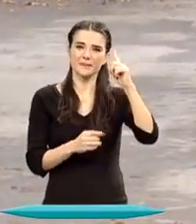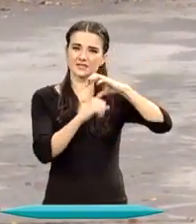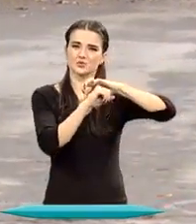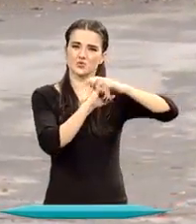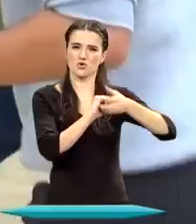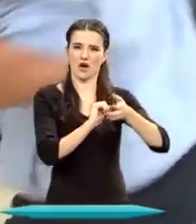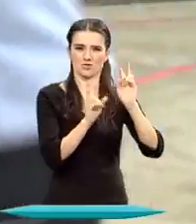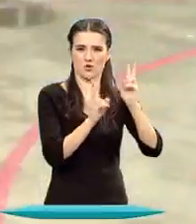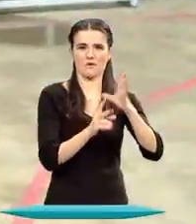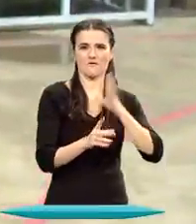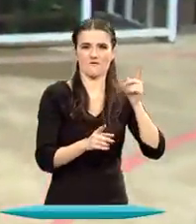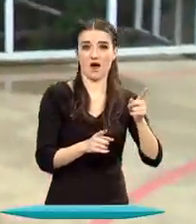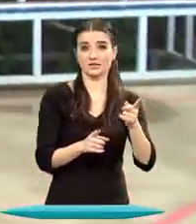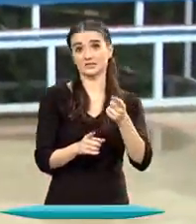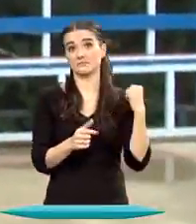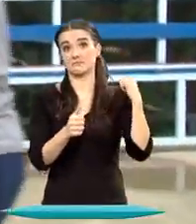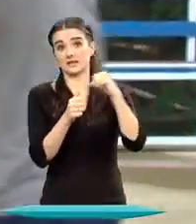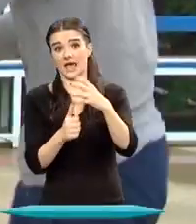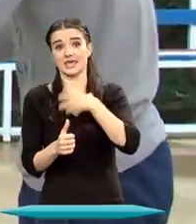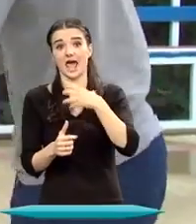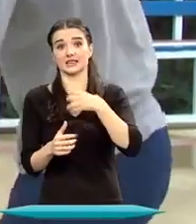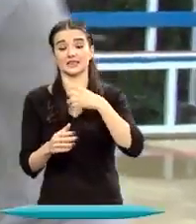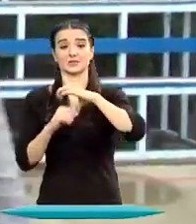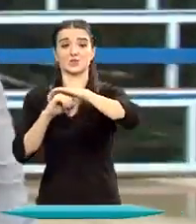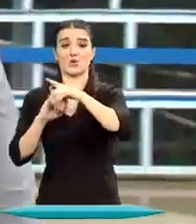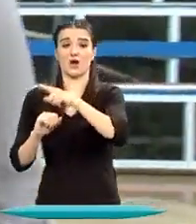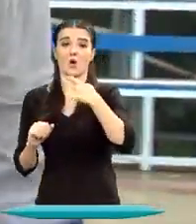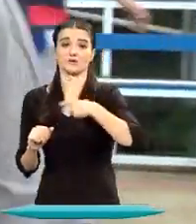Bir dünya vardır, bir de kendi dünyaları.